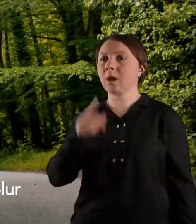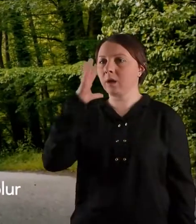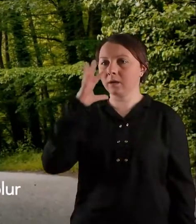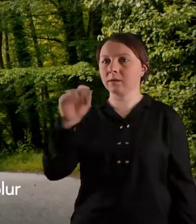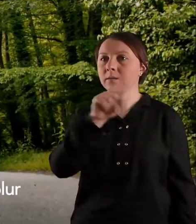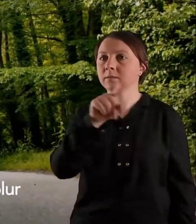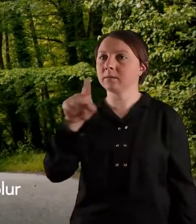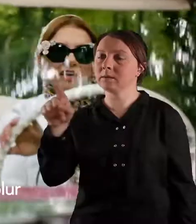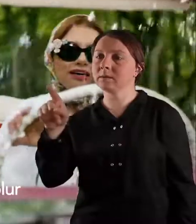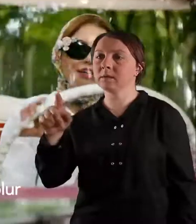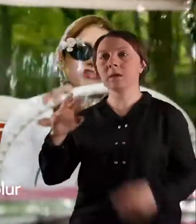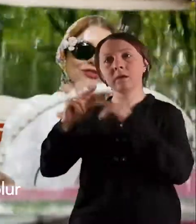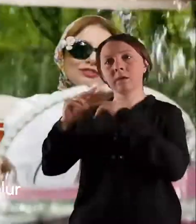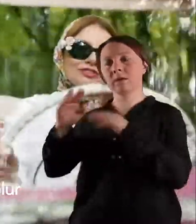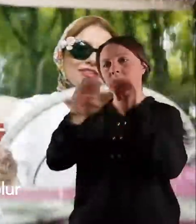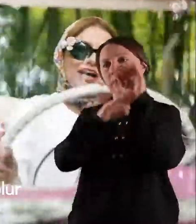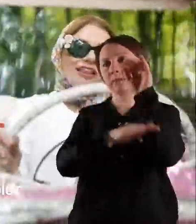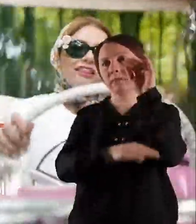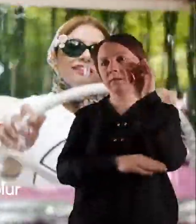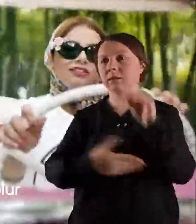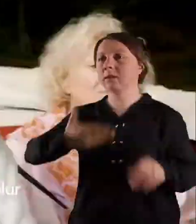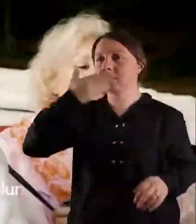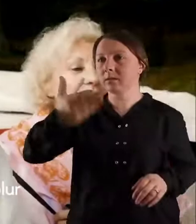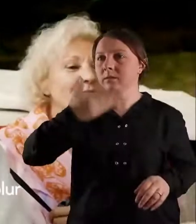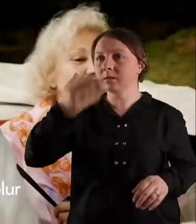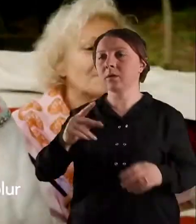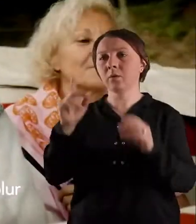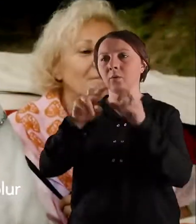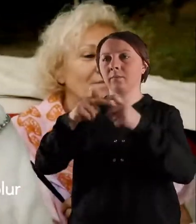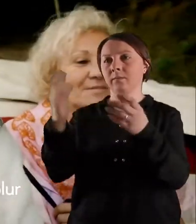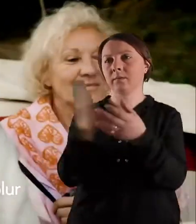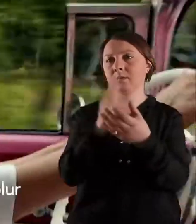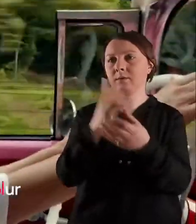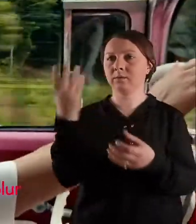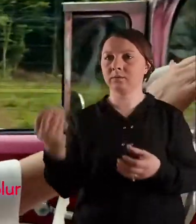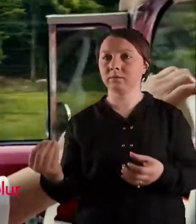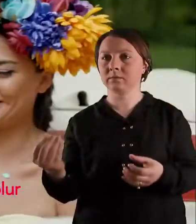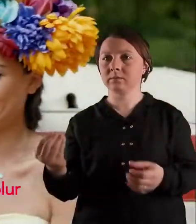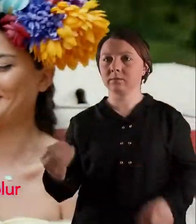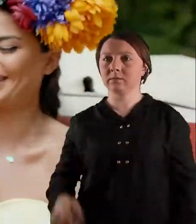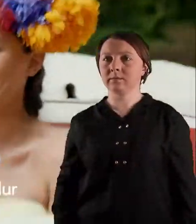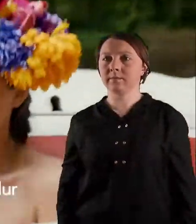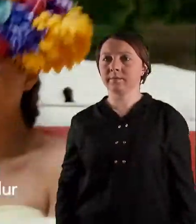Hangimiz hayatını anlatırsa roman olur,